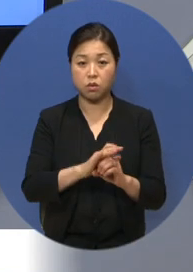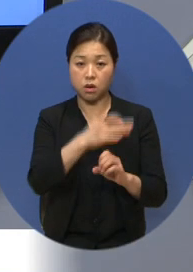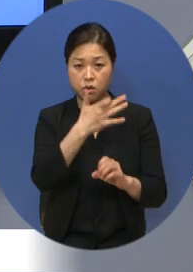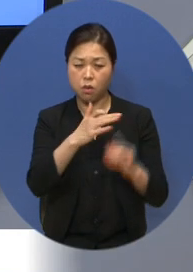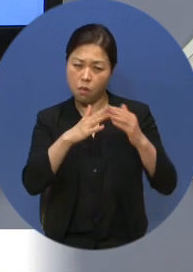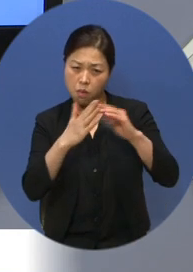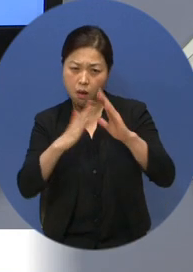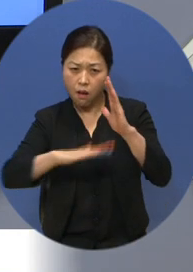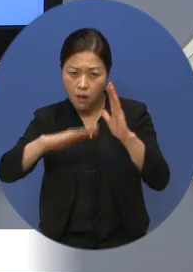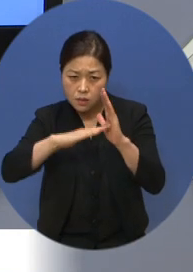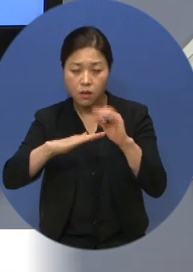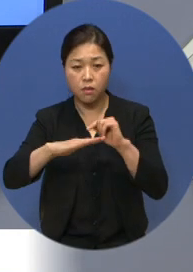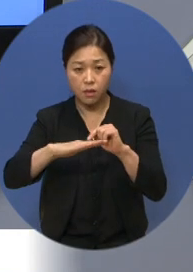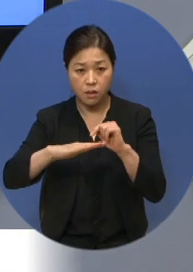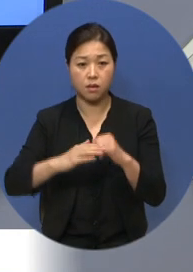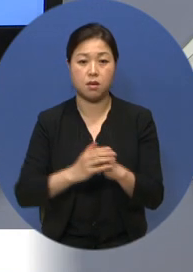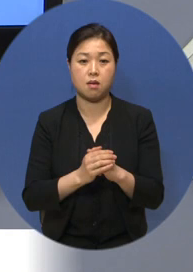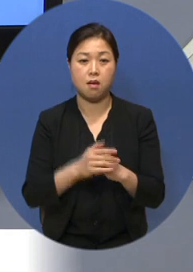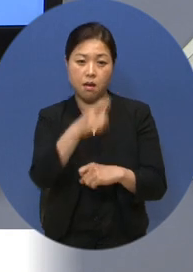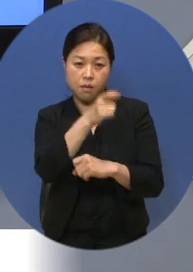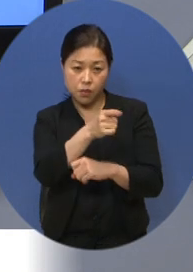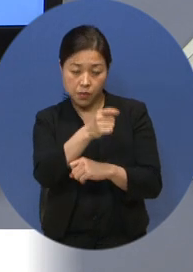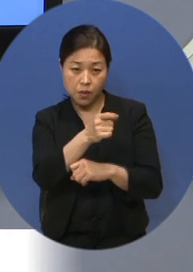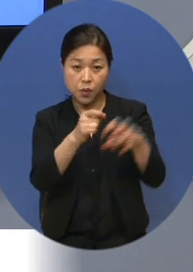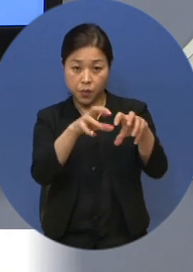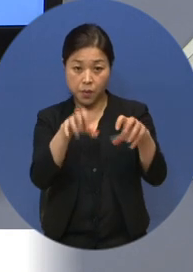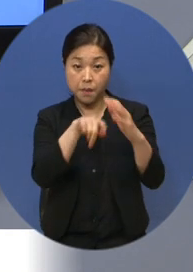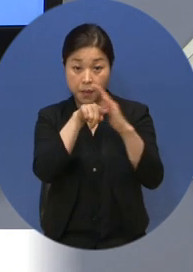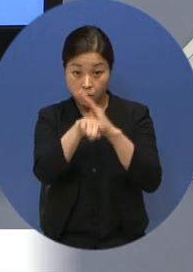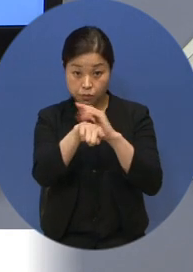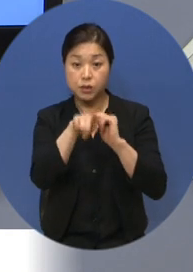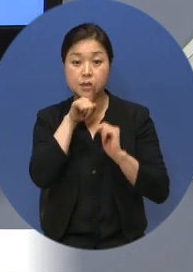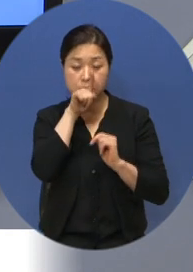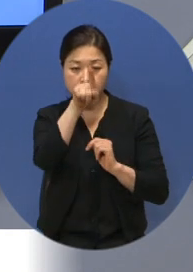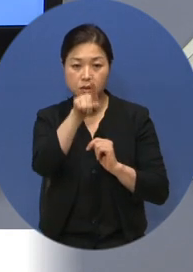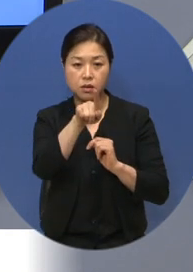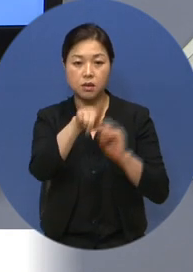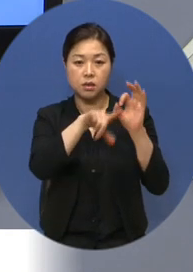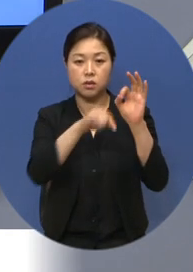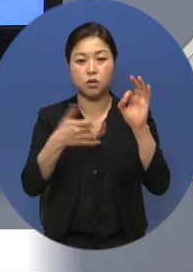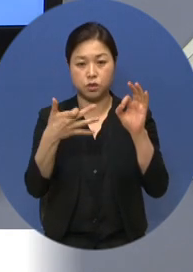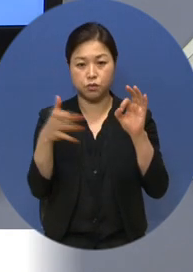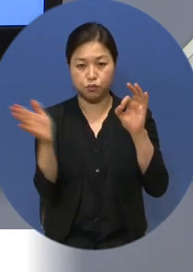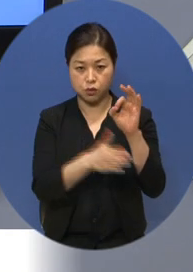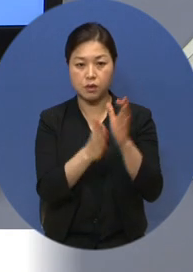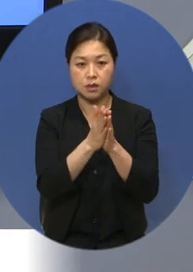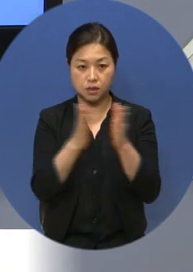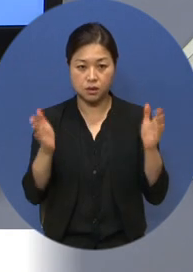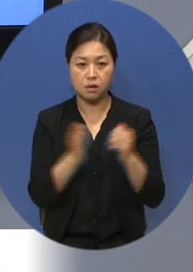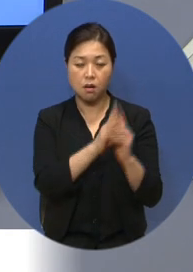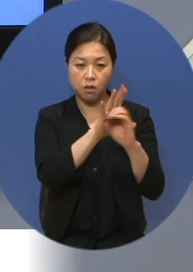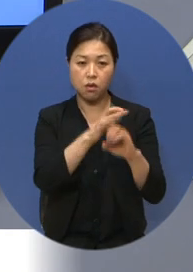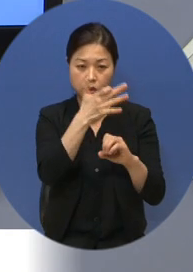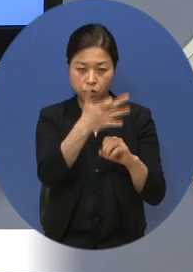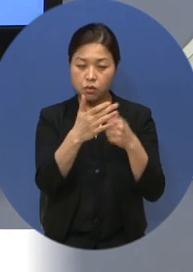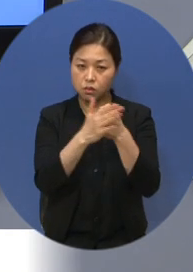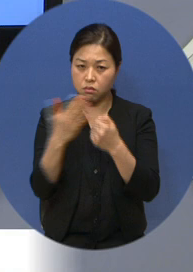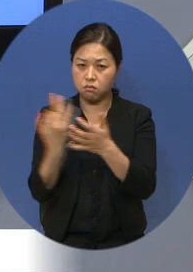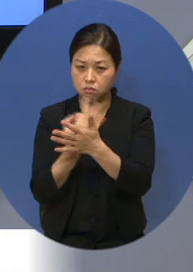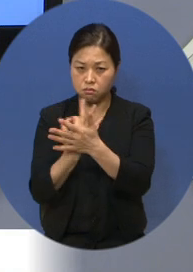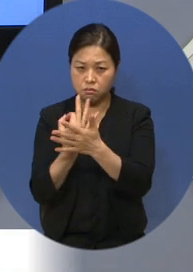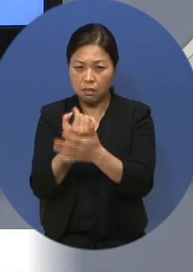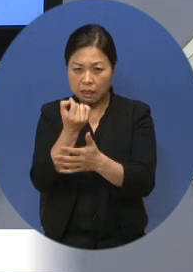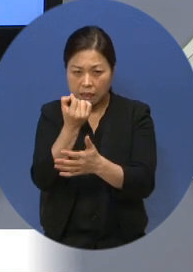읍면동 주민센터 방문 신청을 19일 부터 시작했습니다 코나 입으로 소득이 감소한